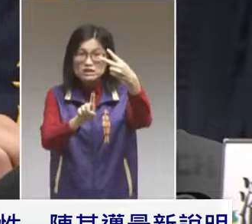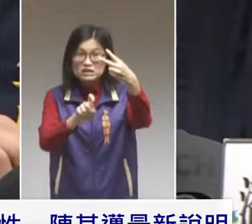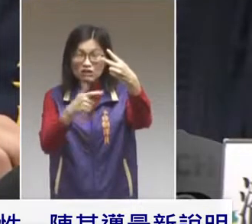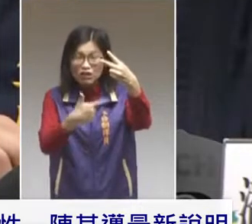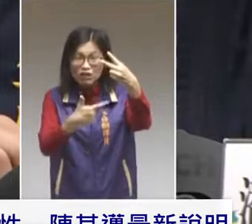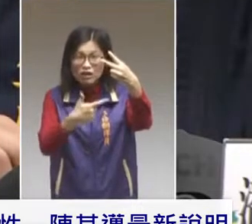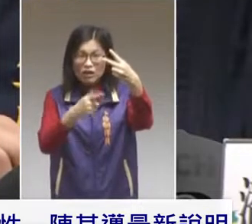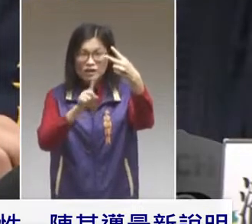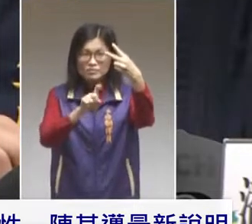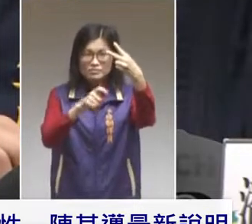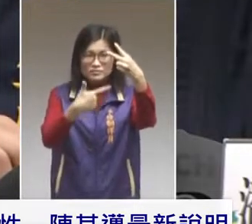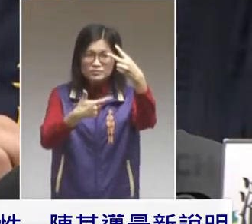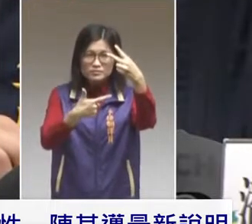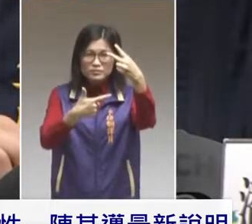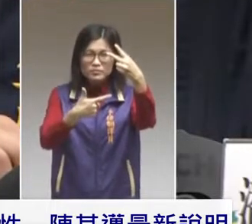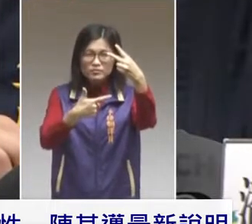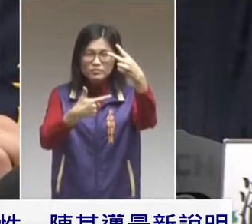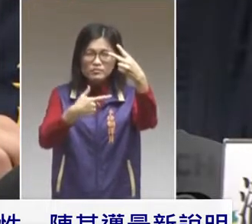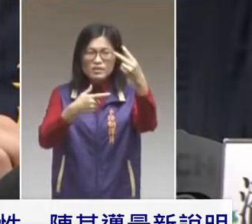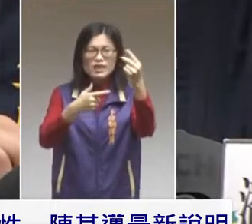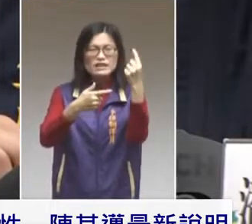活动。那在